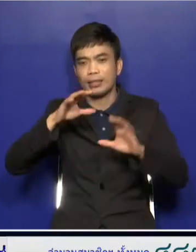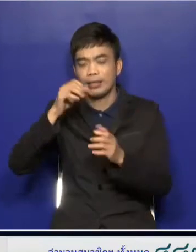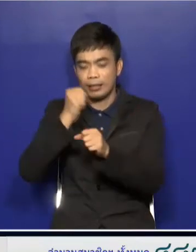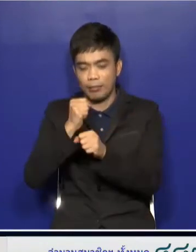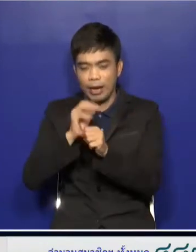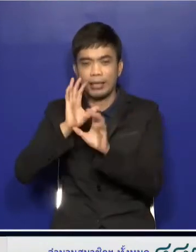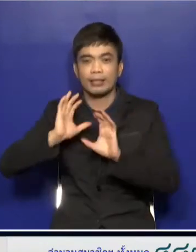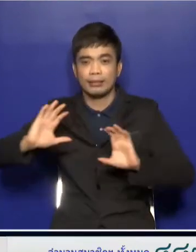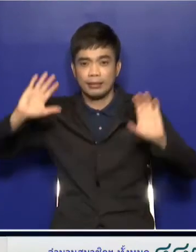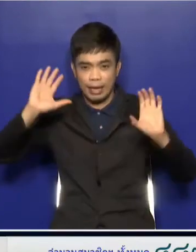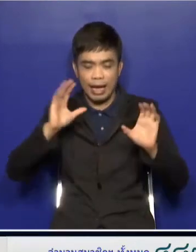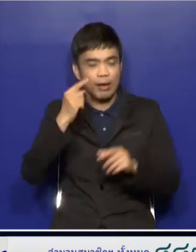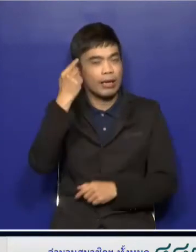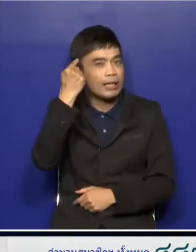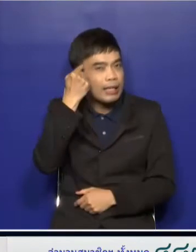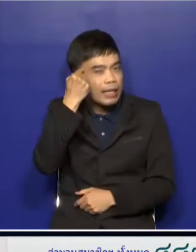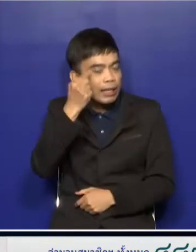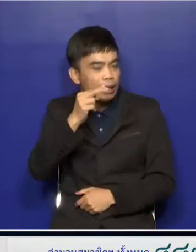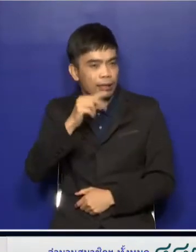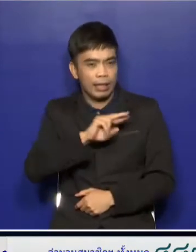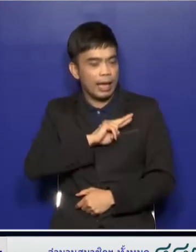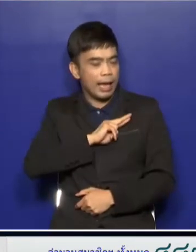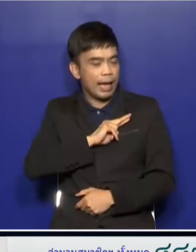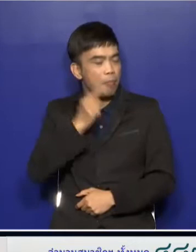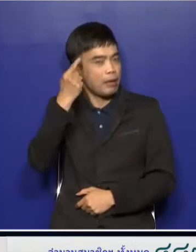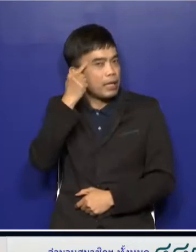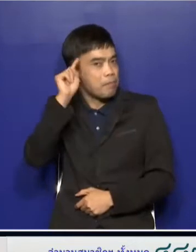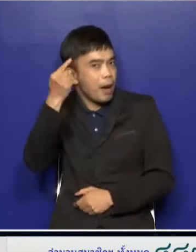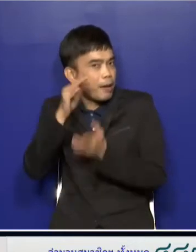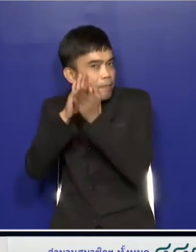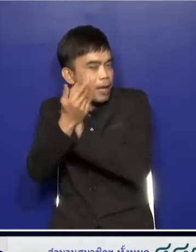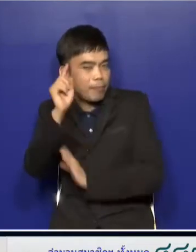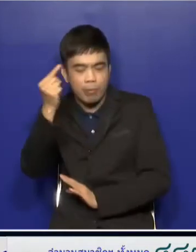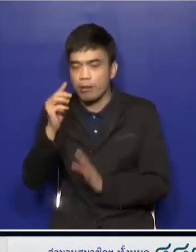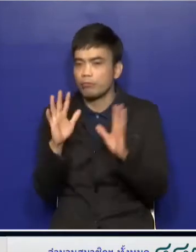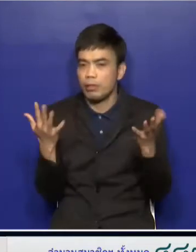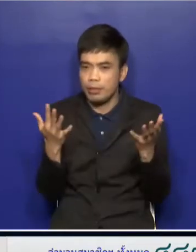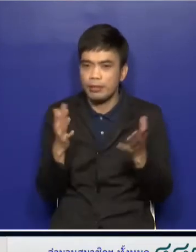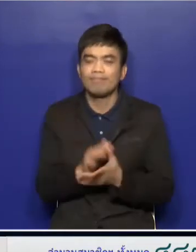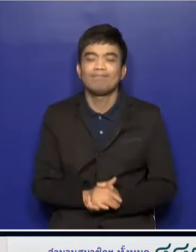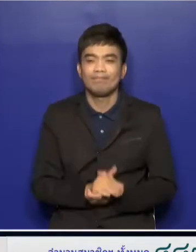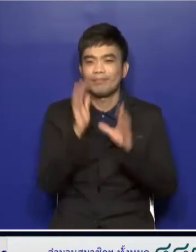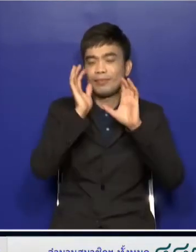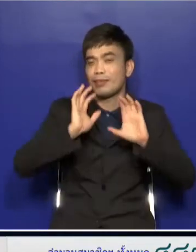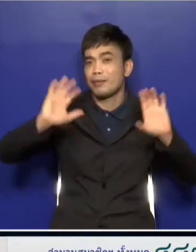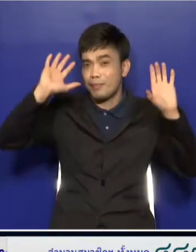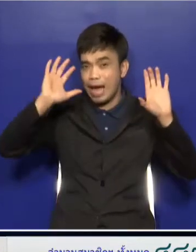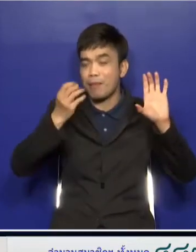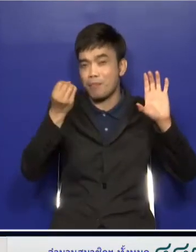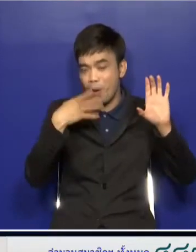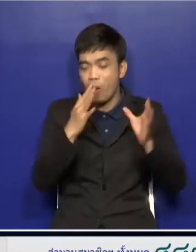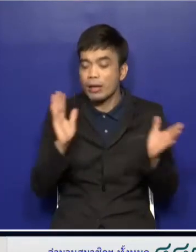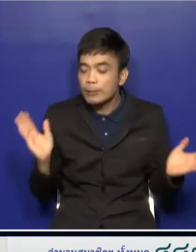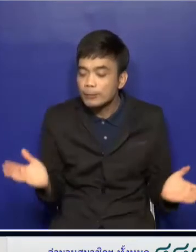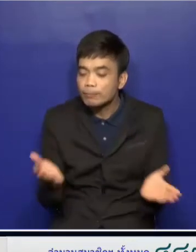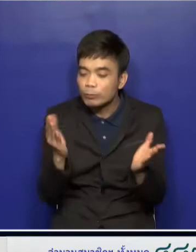เองผมเปิดทีวีฟังมาหลายปีแล้วนะครับคือรัฐบาลก็มักจะบอกว่าส่งเสริม SME ครับเราจะเป็นรั